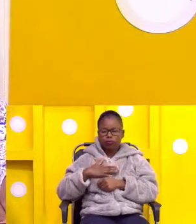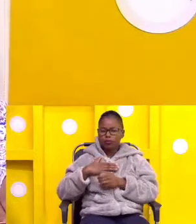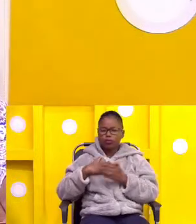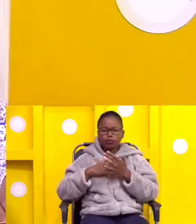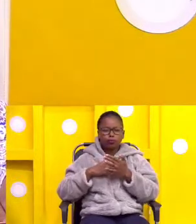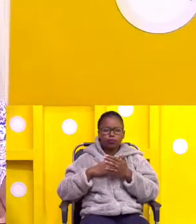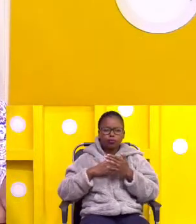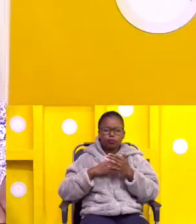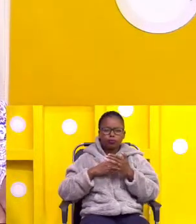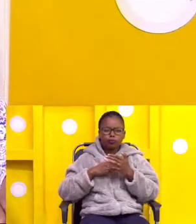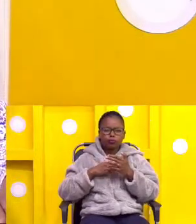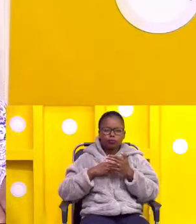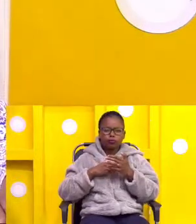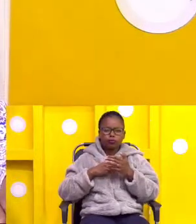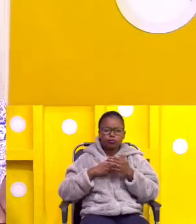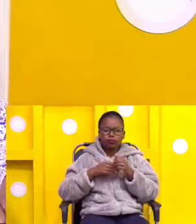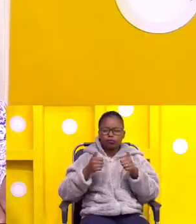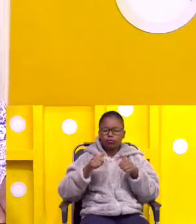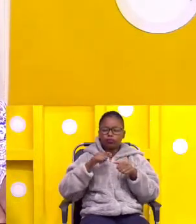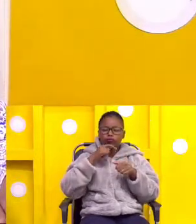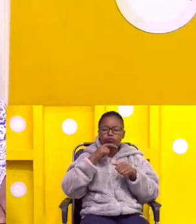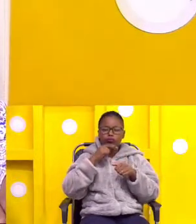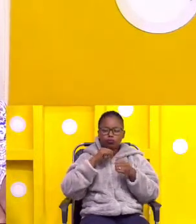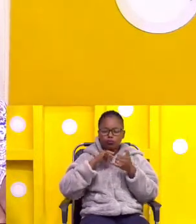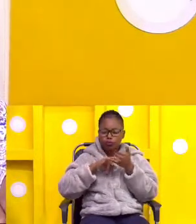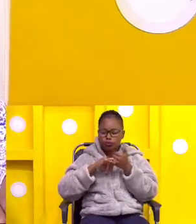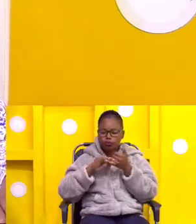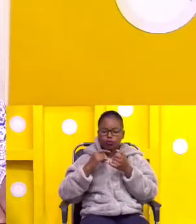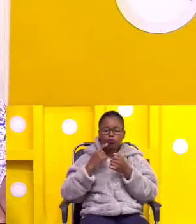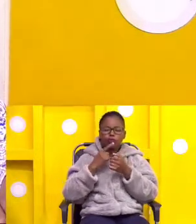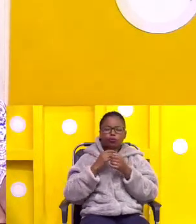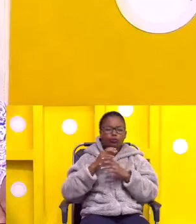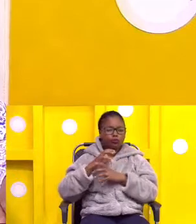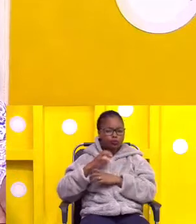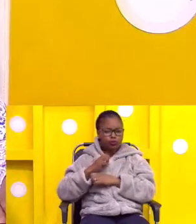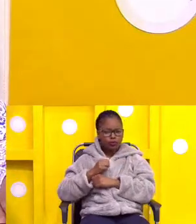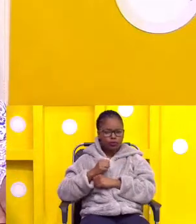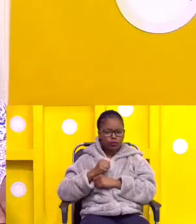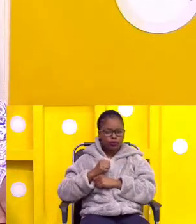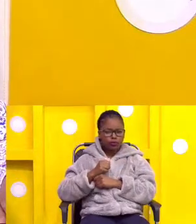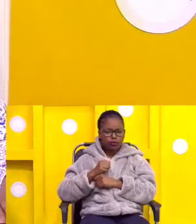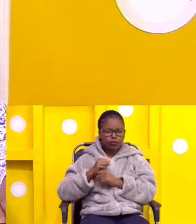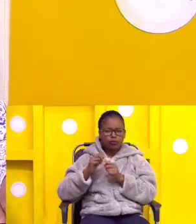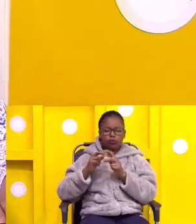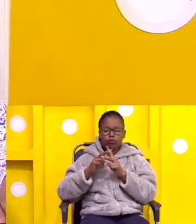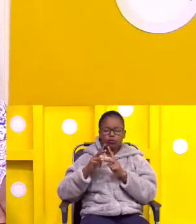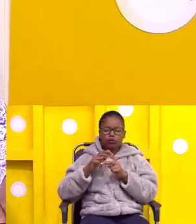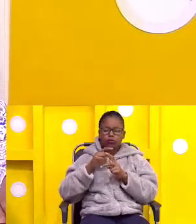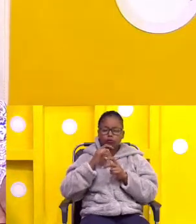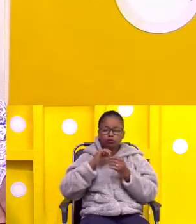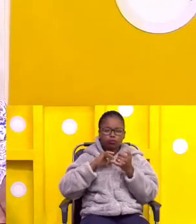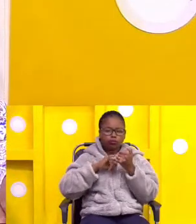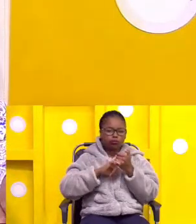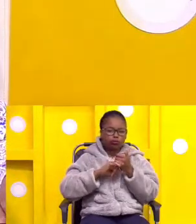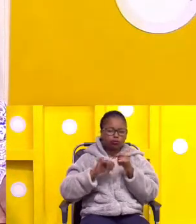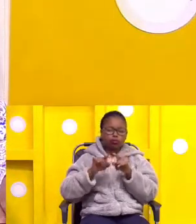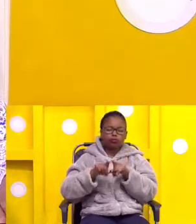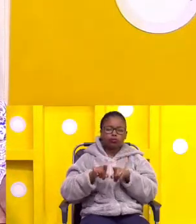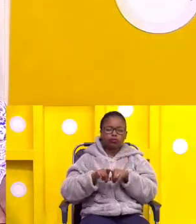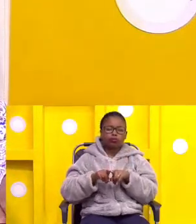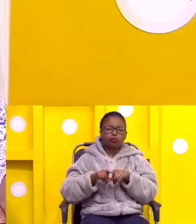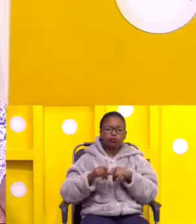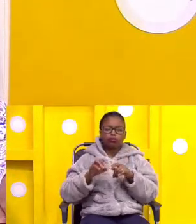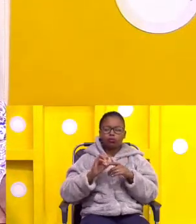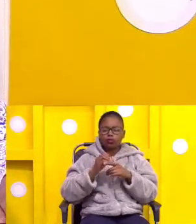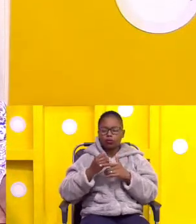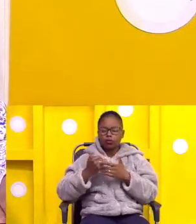kuri athuri manehoka atumia yao ni kuri atumia manehoka athuri yao ni kuri andu manehoka